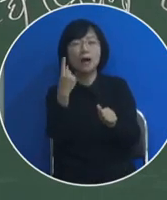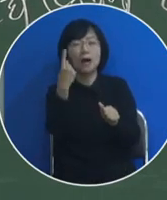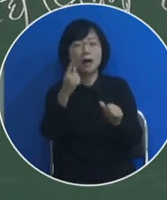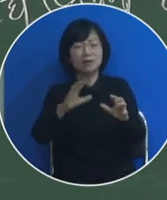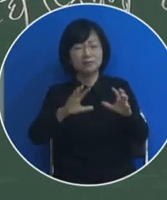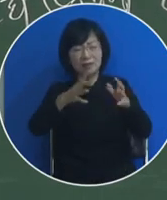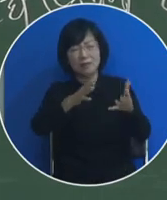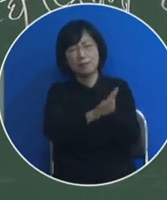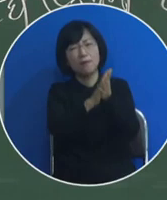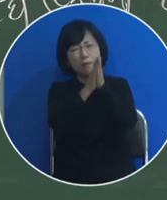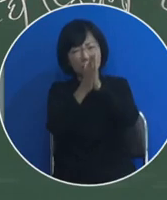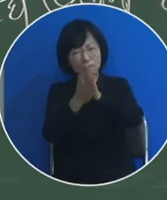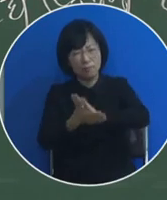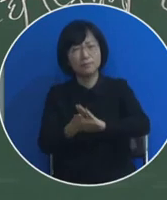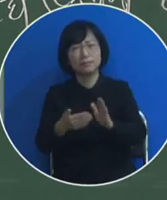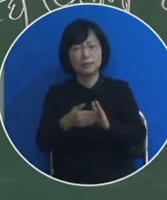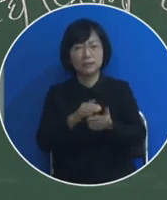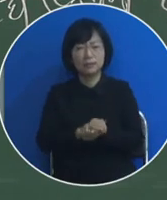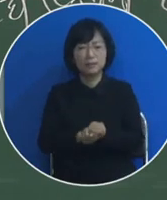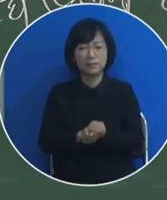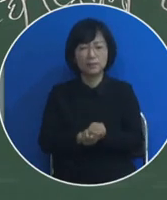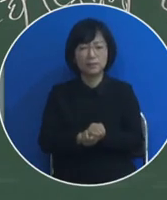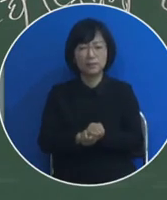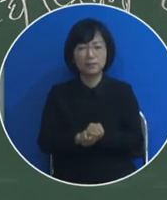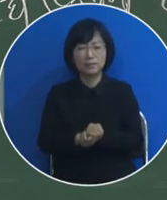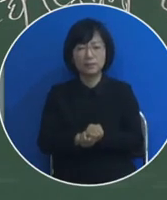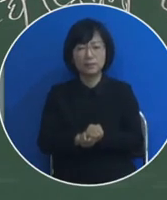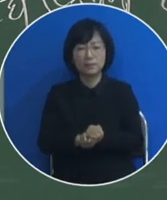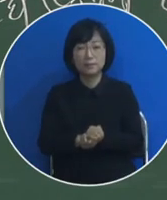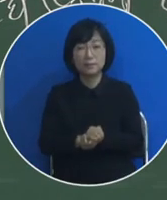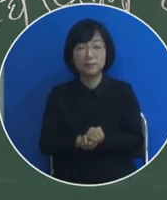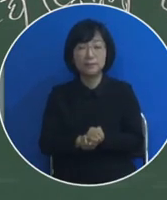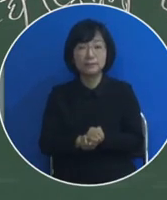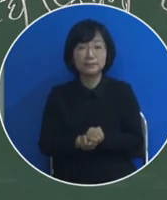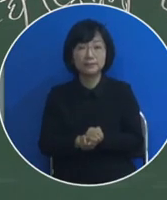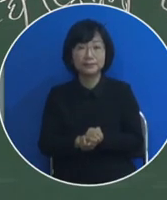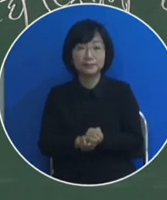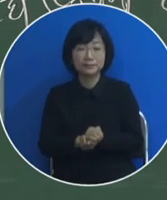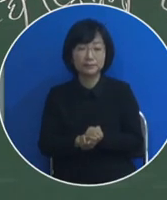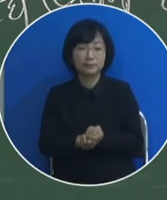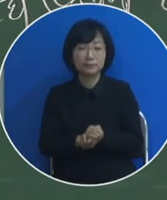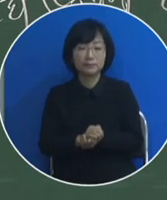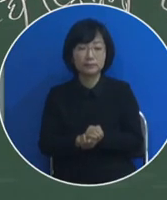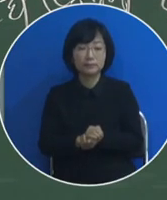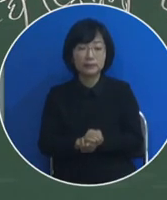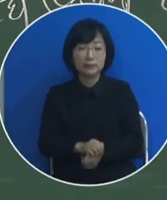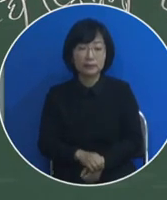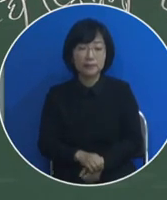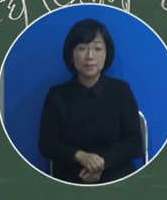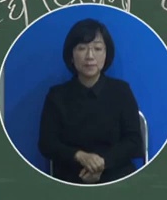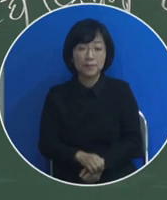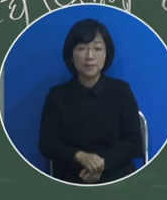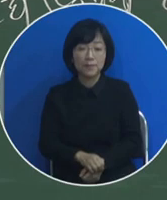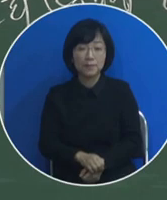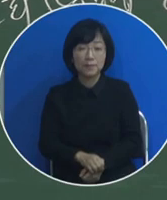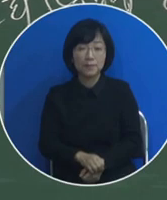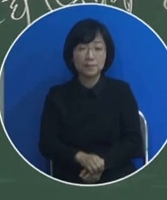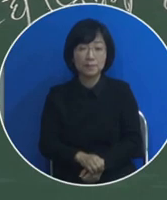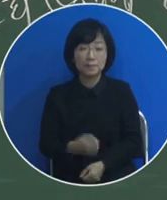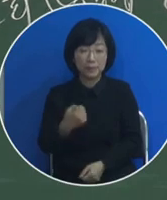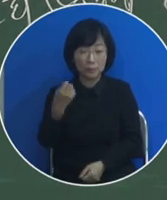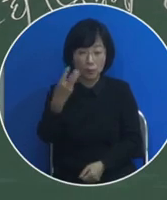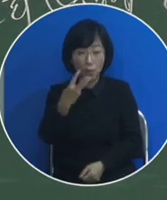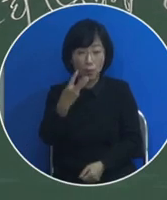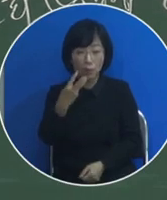여러분 아시다시피. 그 성에 우리 갔다 왔잖아요. And as you well know, we even visited that city. 그리고요, 저